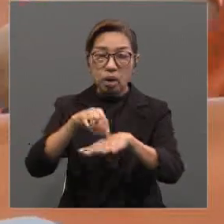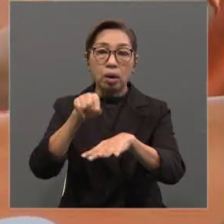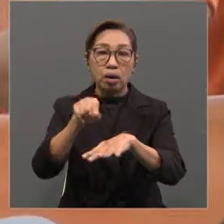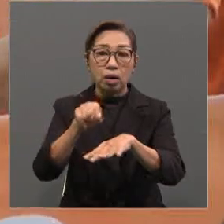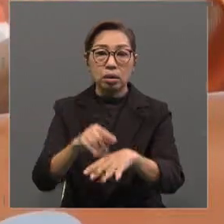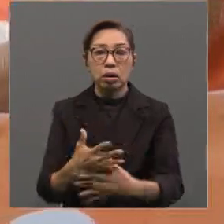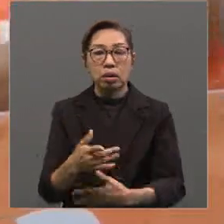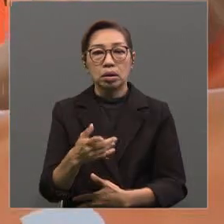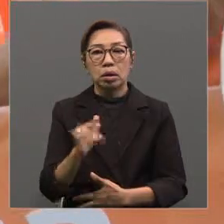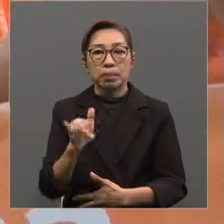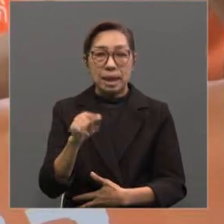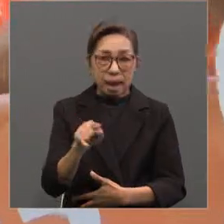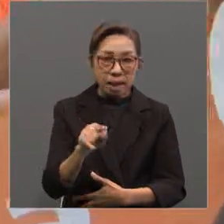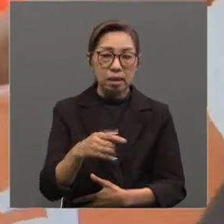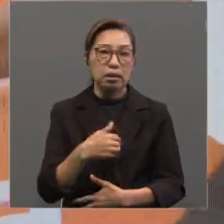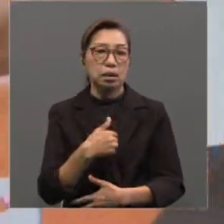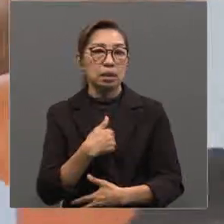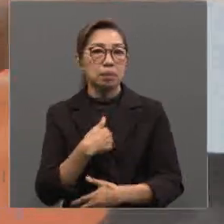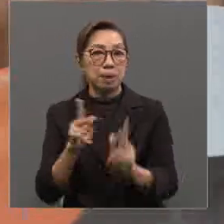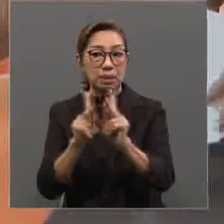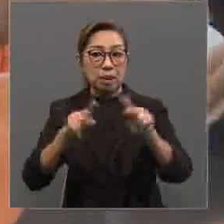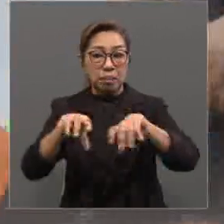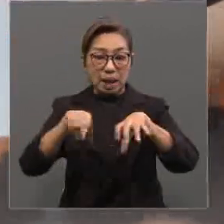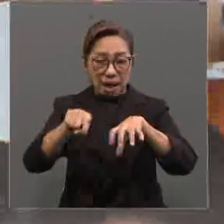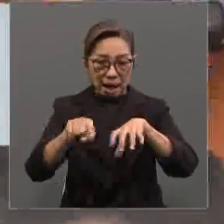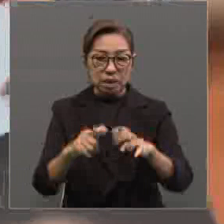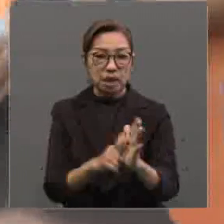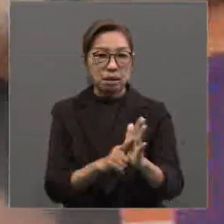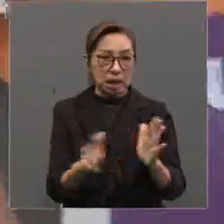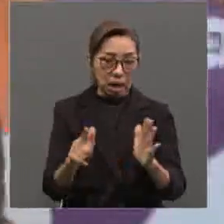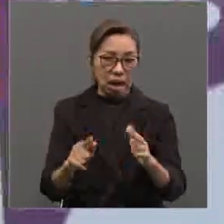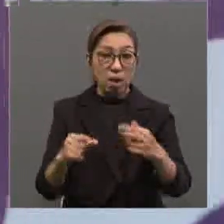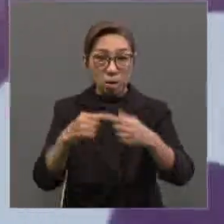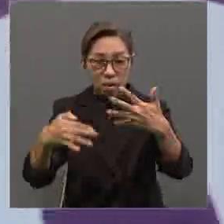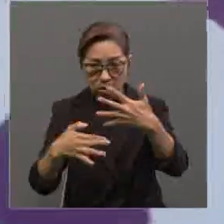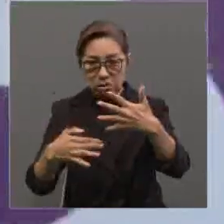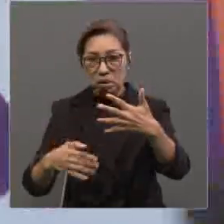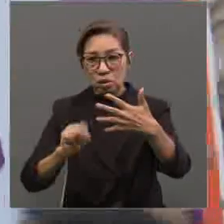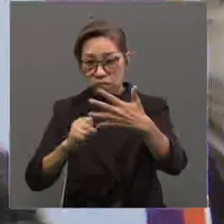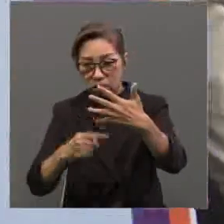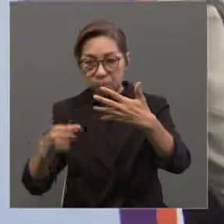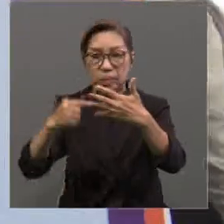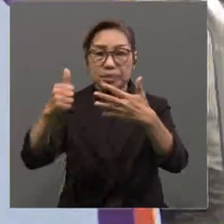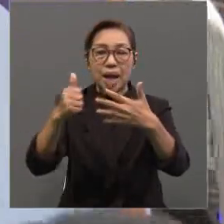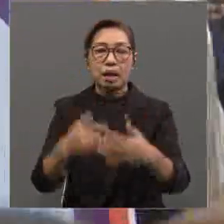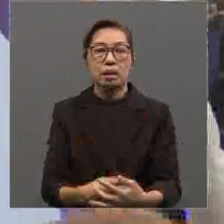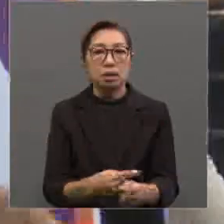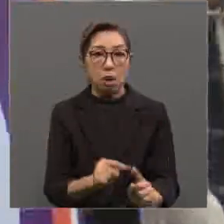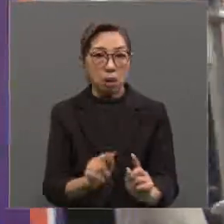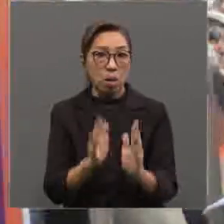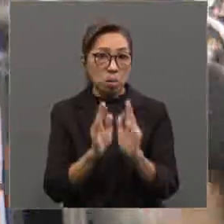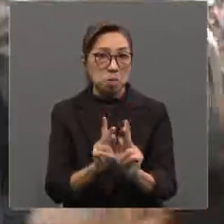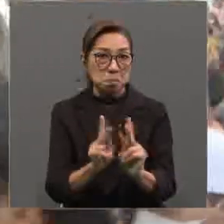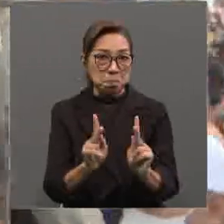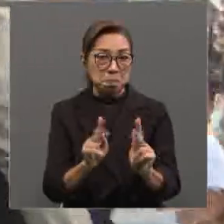ก็อาจจะลาออกค่ะเพื่อที่จะขยับลำดับบัญชีรายชื่อเนี่ยถัดไปขึ้นมาแต่สำหรับบุคลากรที่เป็นแกนนำสำคัญของพร